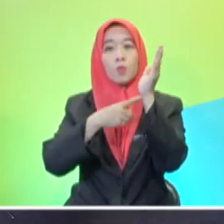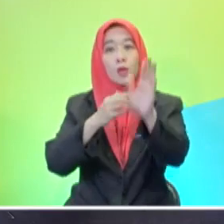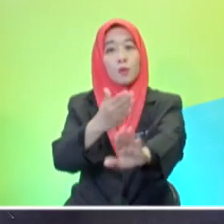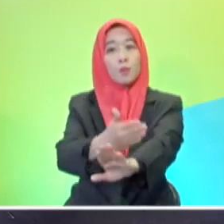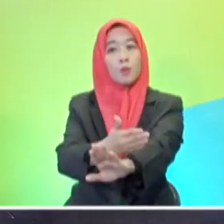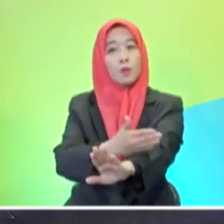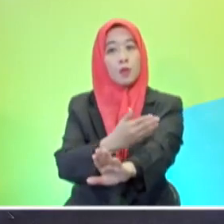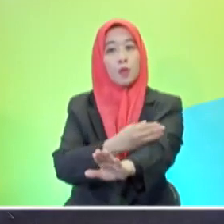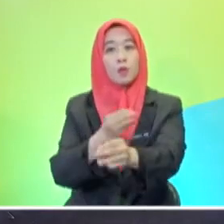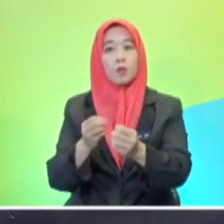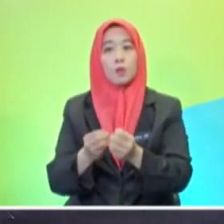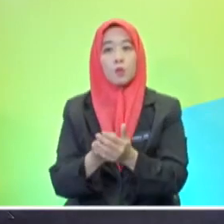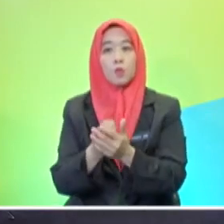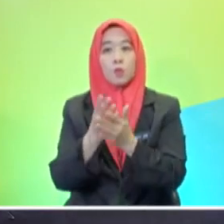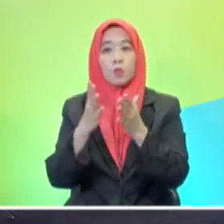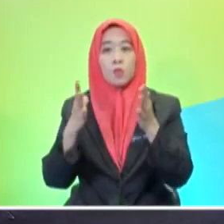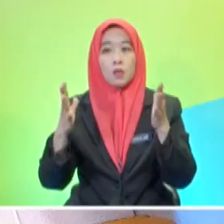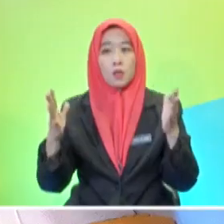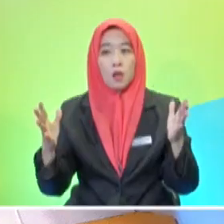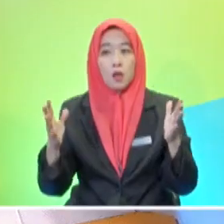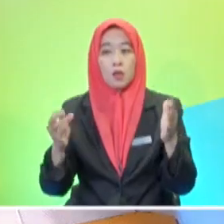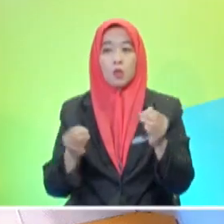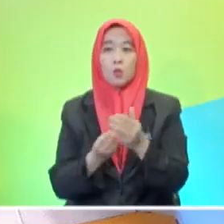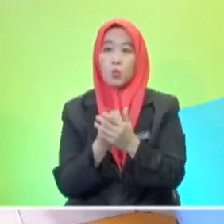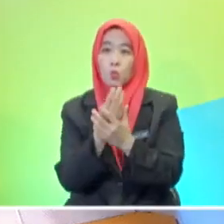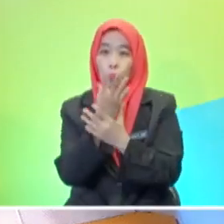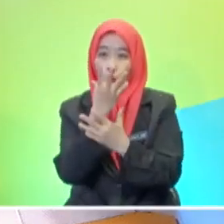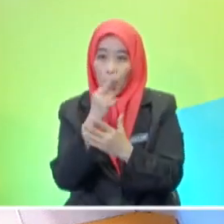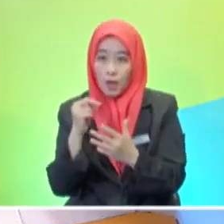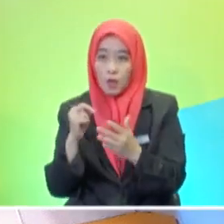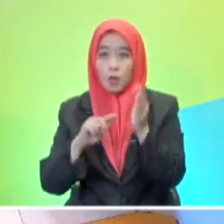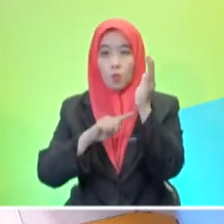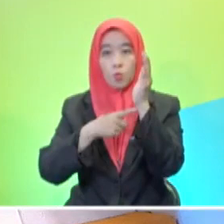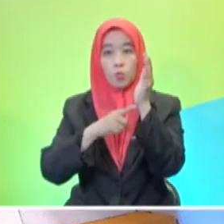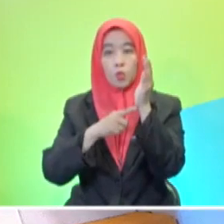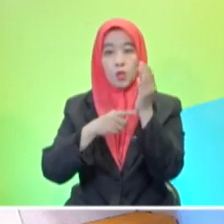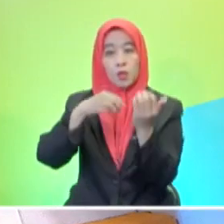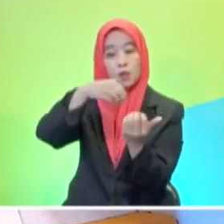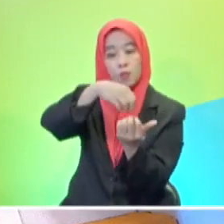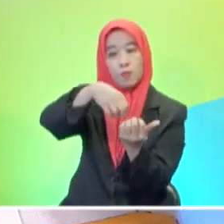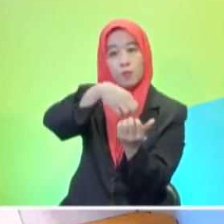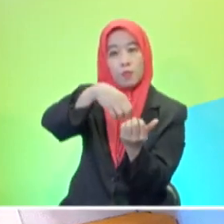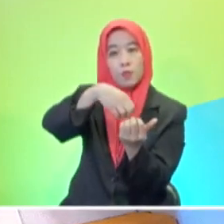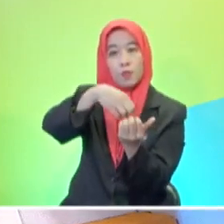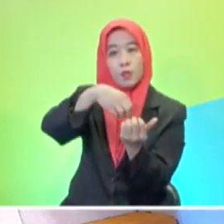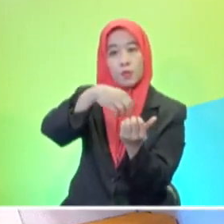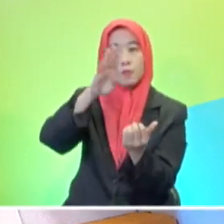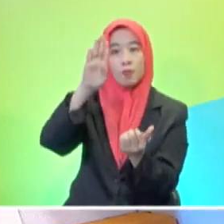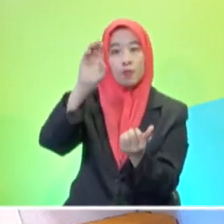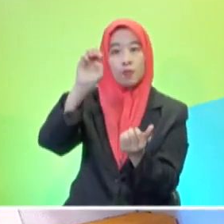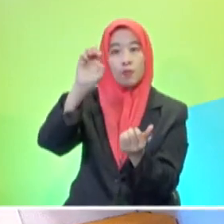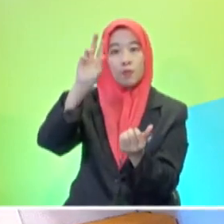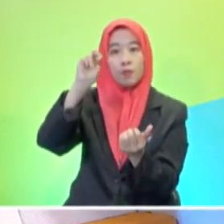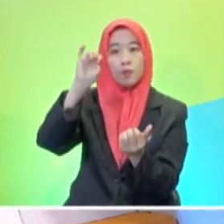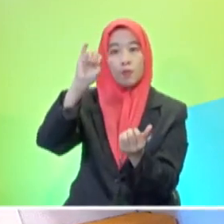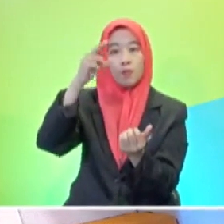Seperti yang kita lihat tadi gambarnya biji benih. Okey. Okey, biji benih ini namanya di